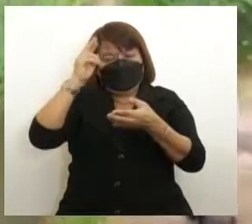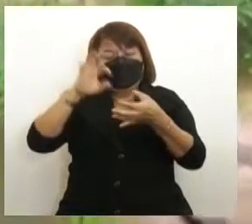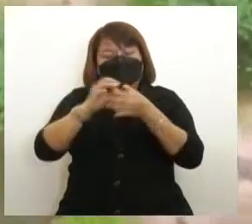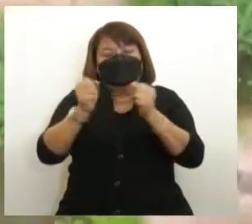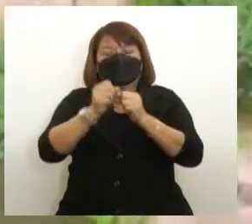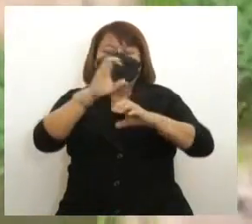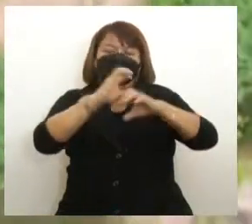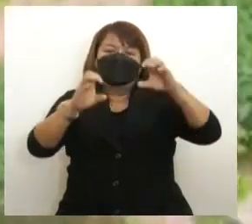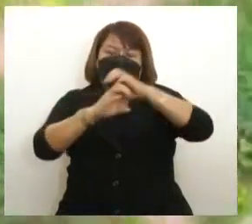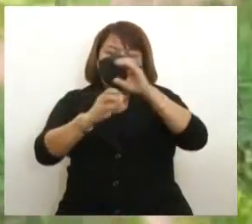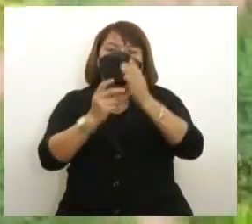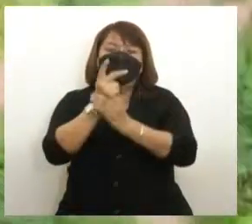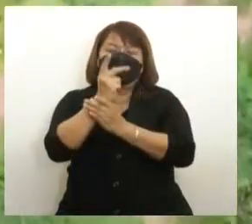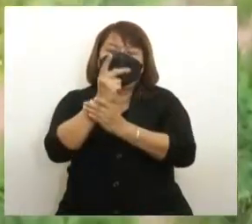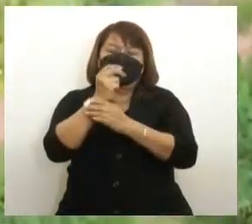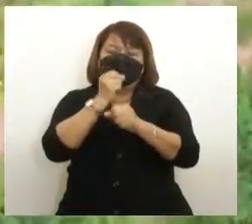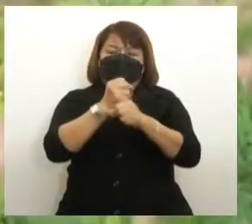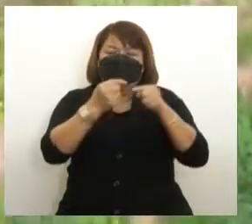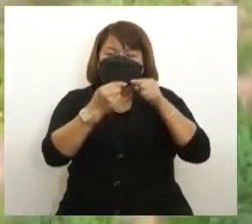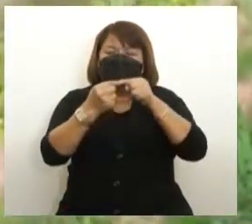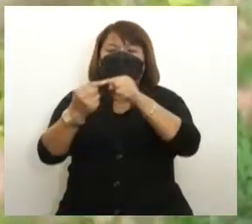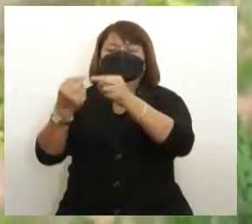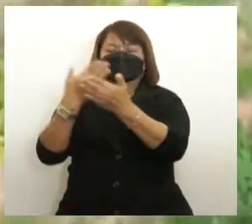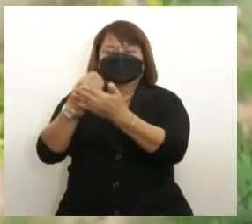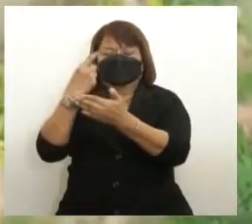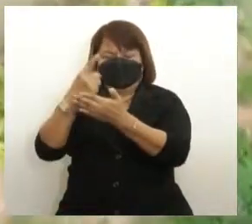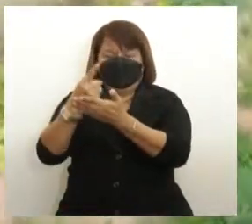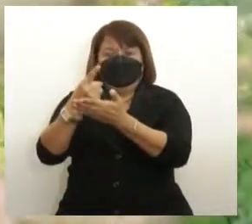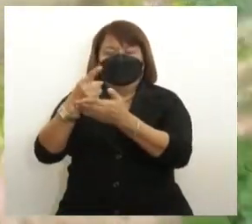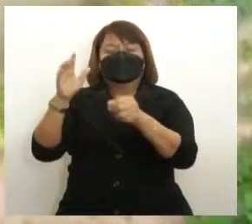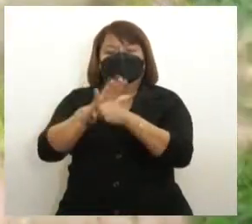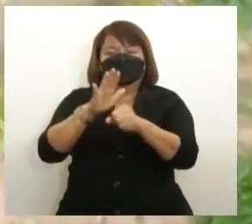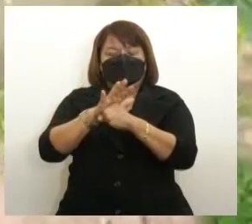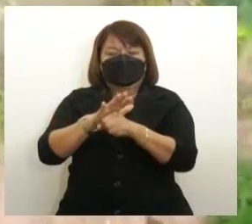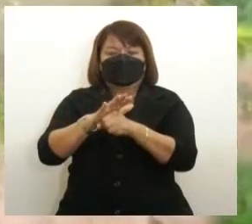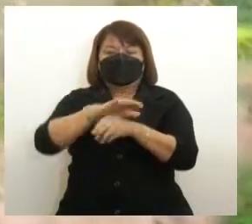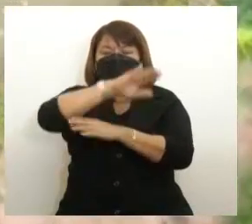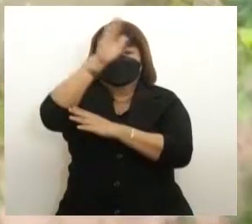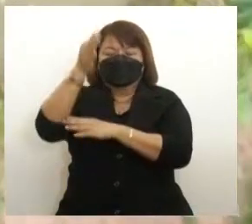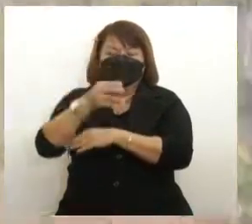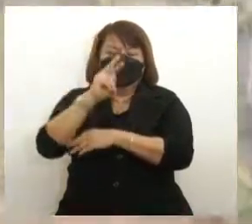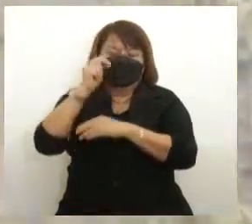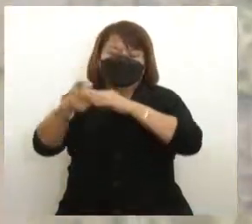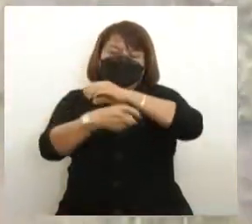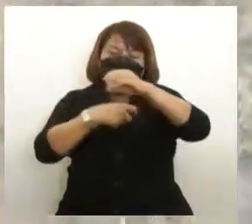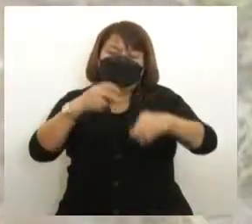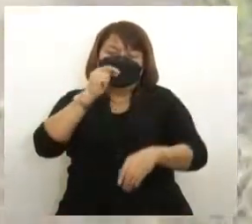นะครับสืบสานรักษาต่อยอดตามแนวพระราชดำริเศรษฐกิจพอเพียงด้วยโคกหนองนาแห่งน้ำใจและความหวังทีนี้สำหรับโรงเรียนนาวัง